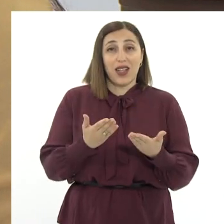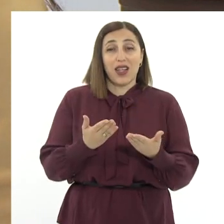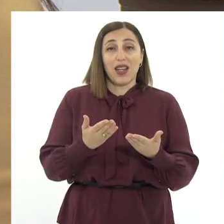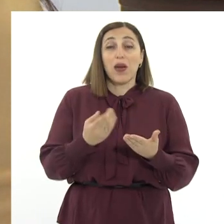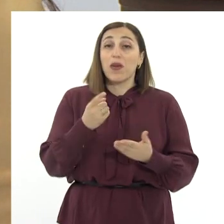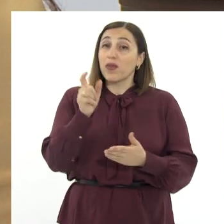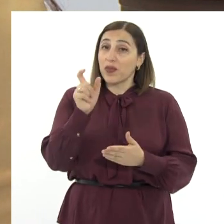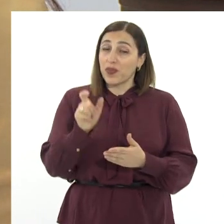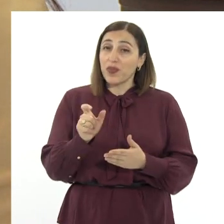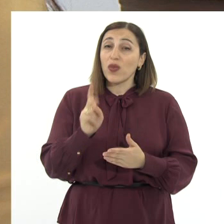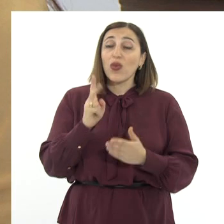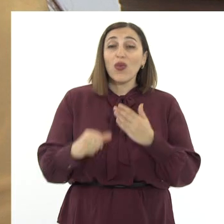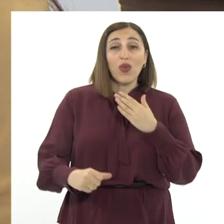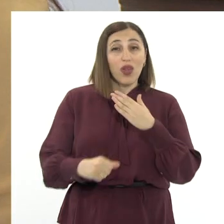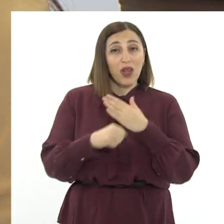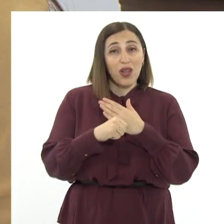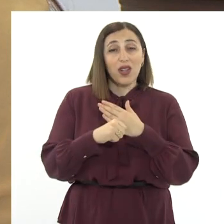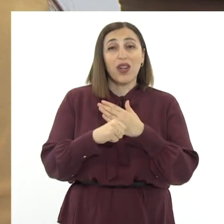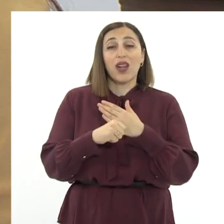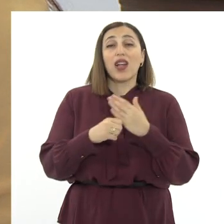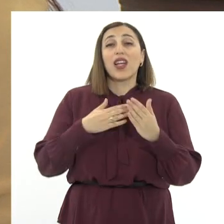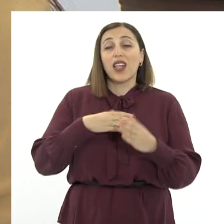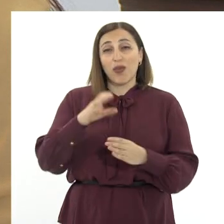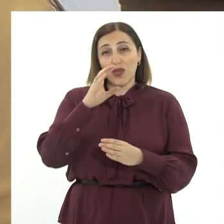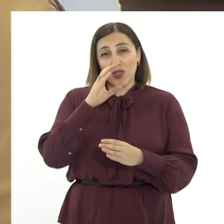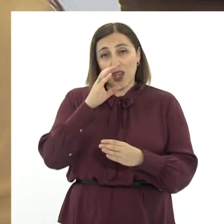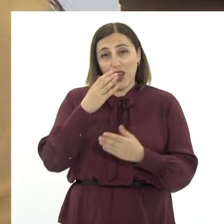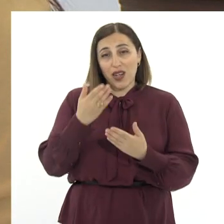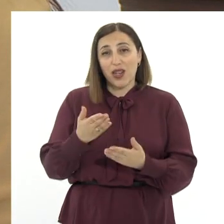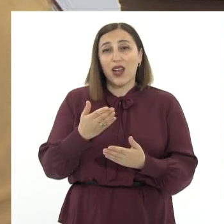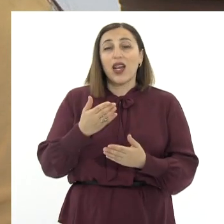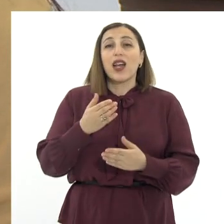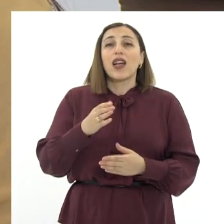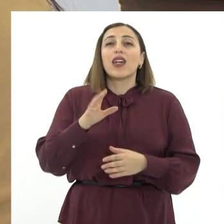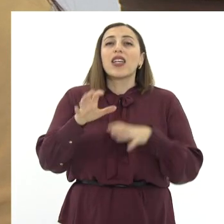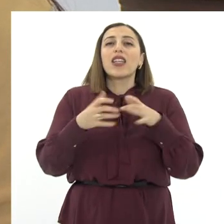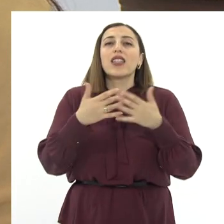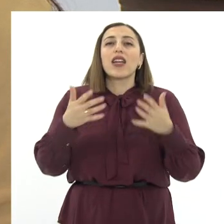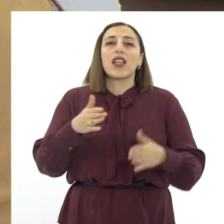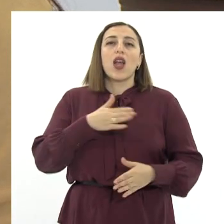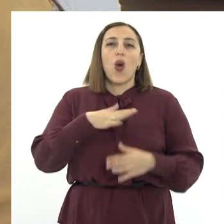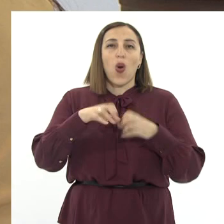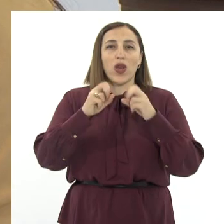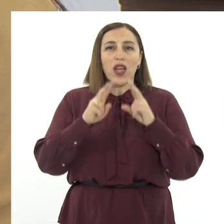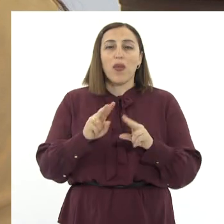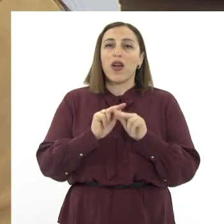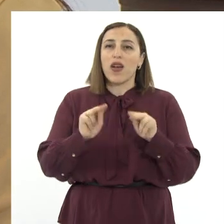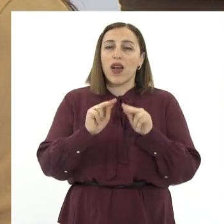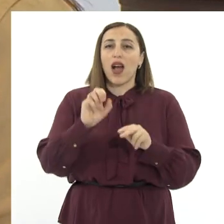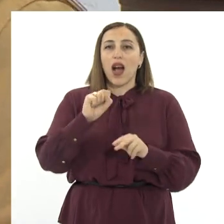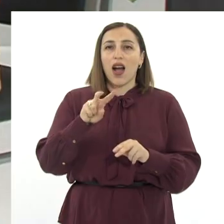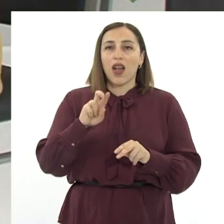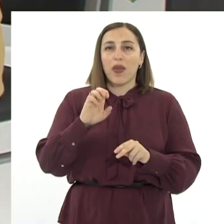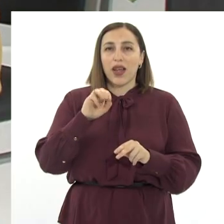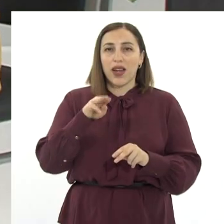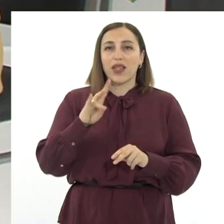հյուրն է այն մարդը, ով ինձ օգնեց ավելի լավ ճանաչել իմ մարտին, կենդանիների հոգեբան վարժեցնող Ալբերտ